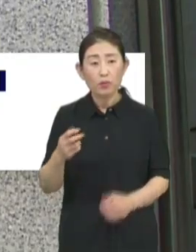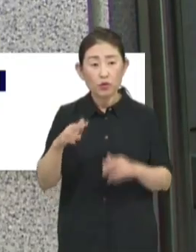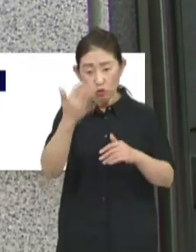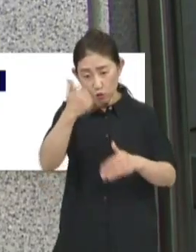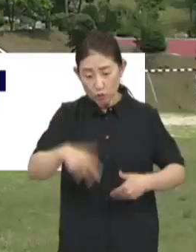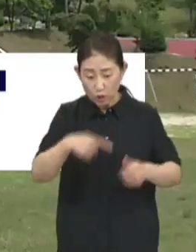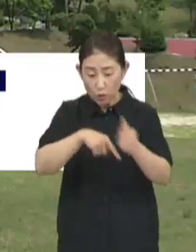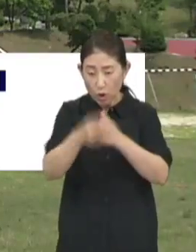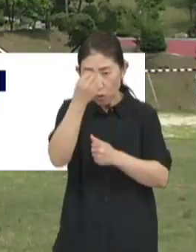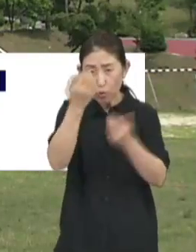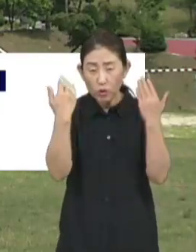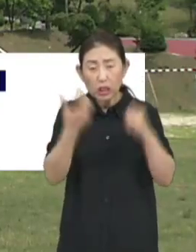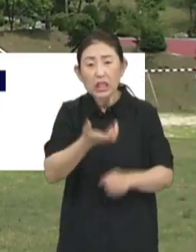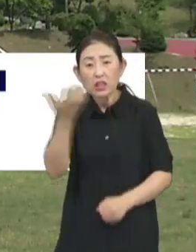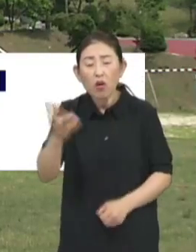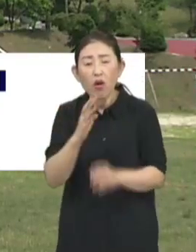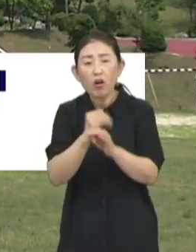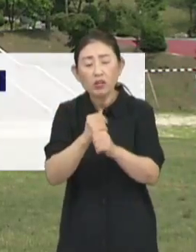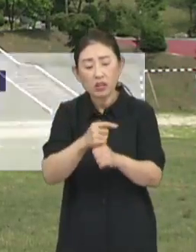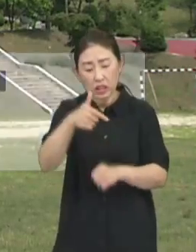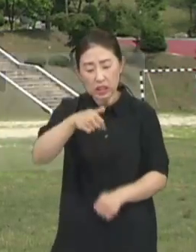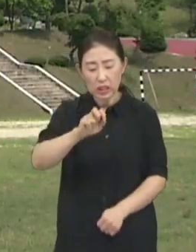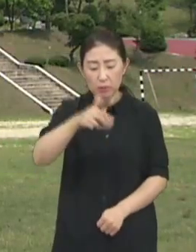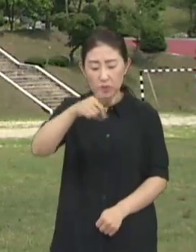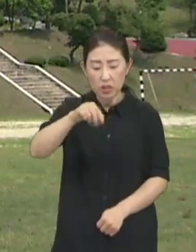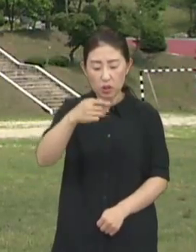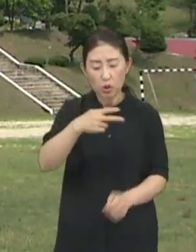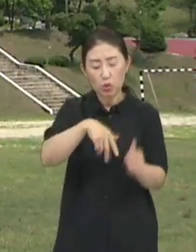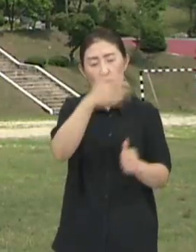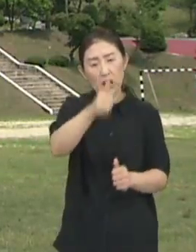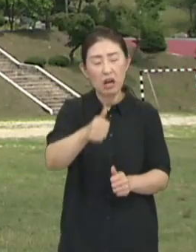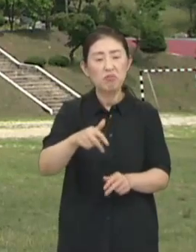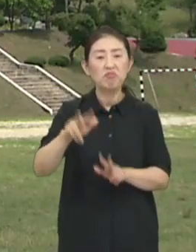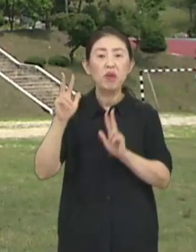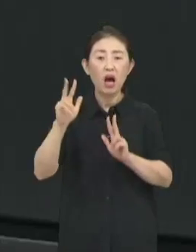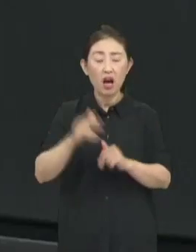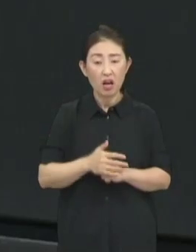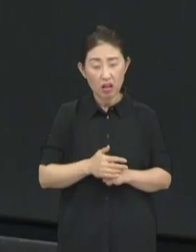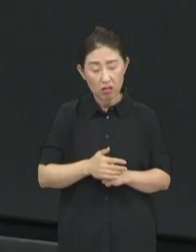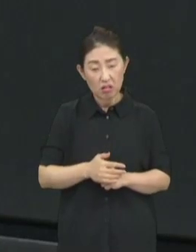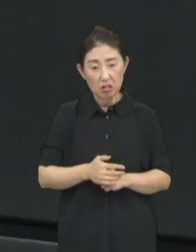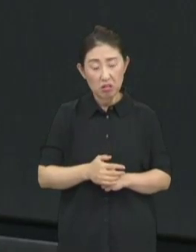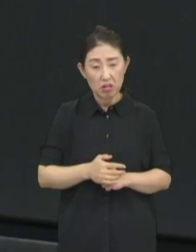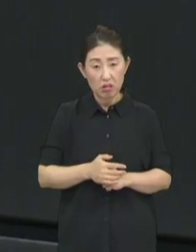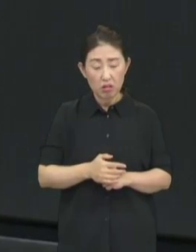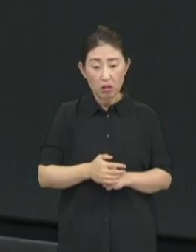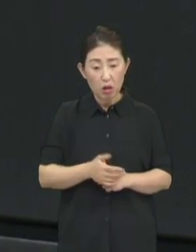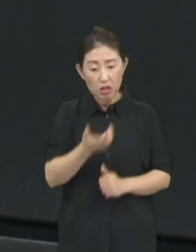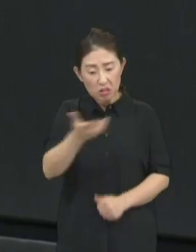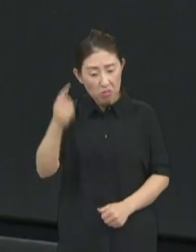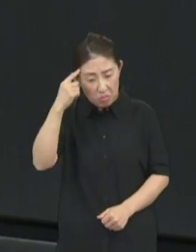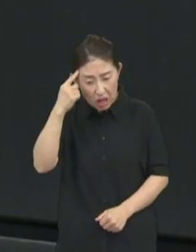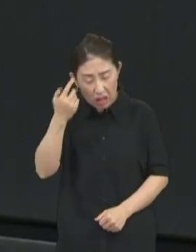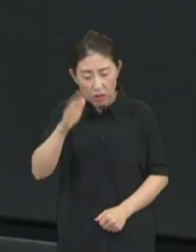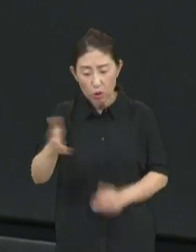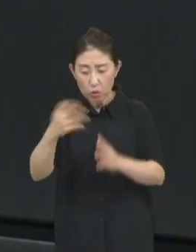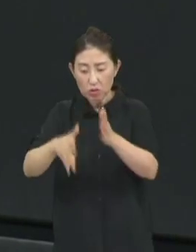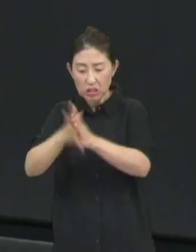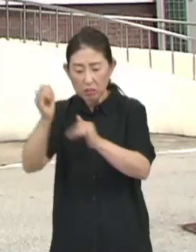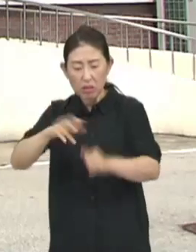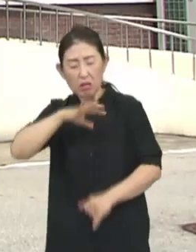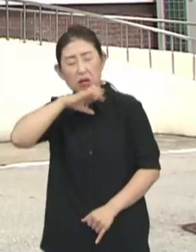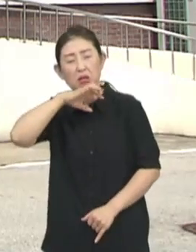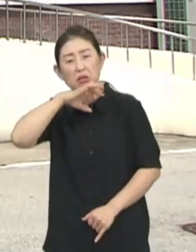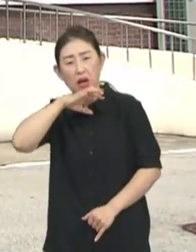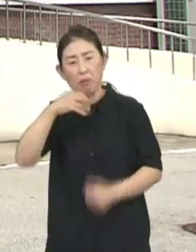충남과학고 이전은 김지철 교육감의 공약 사항으로 재임기간 중 이전을 고려했지만 공주 시민들의 강한 반발에